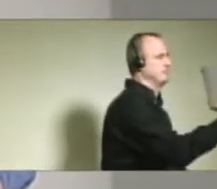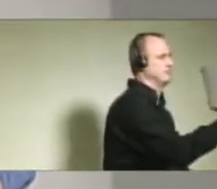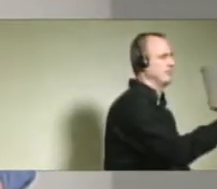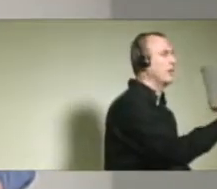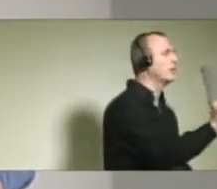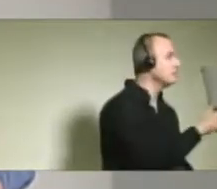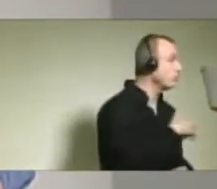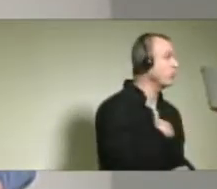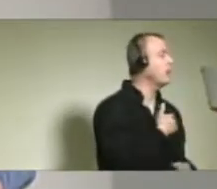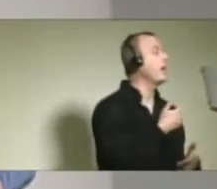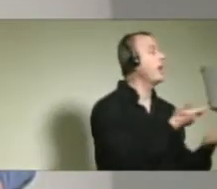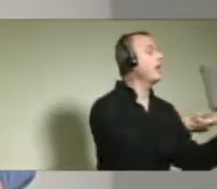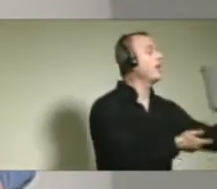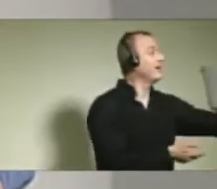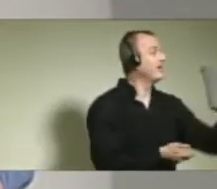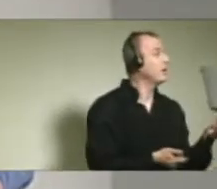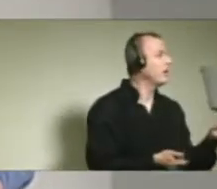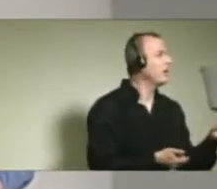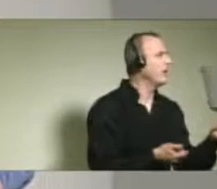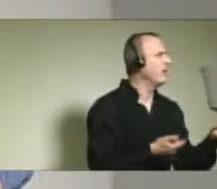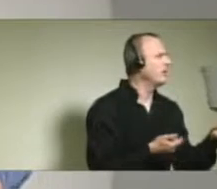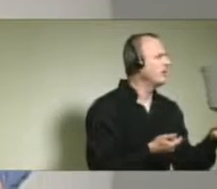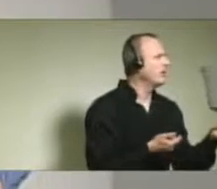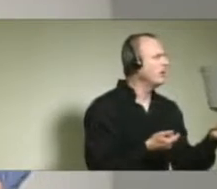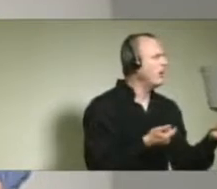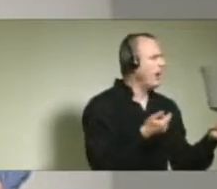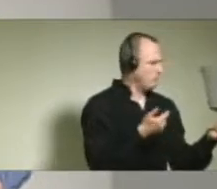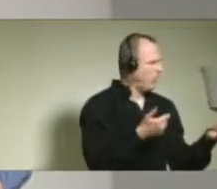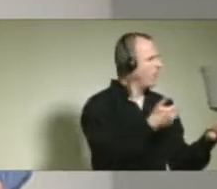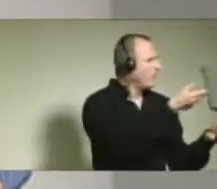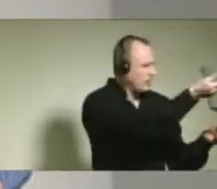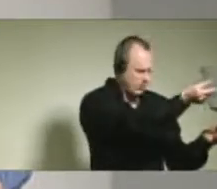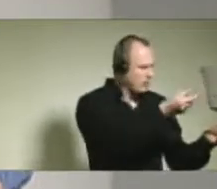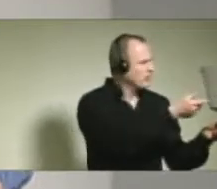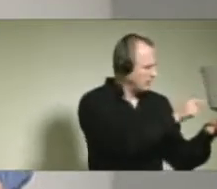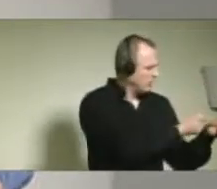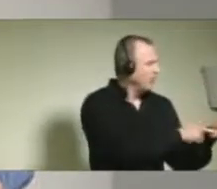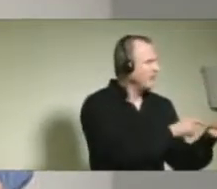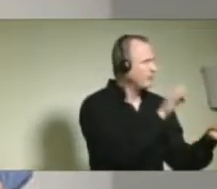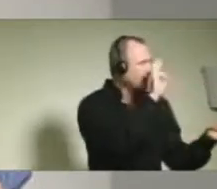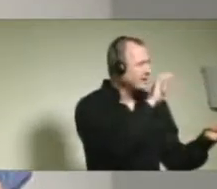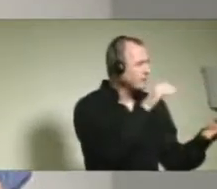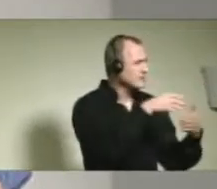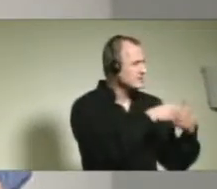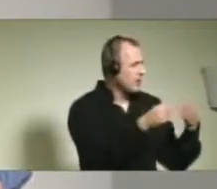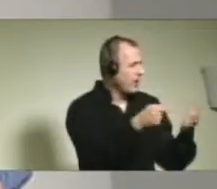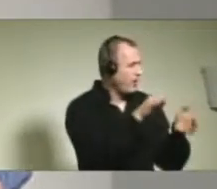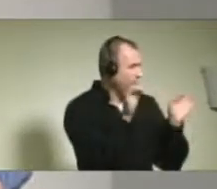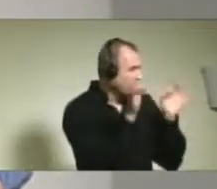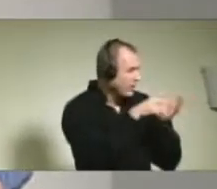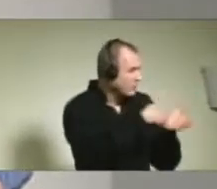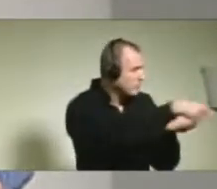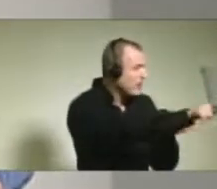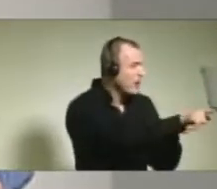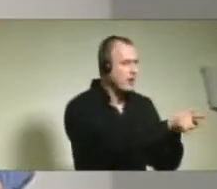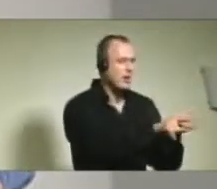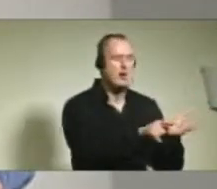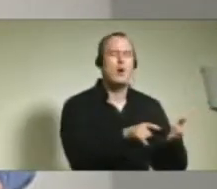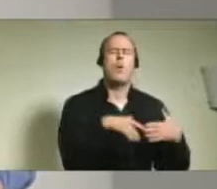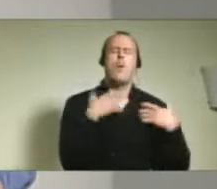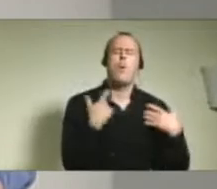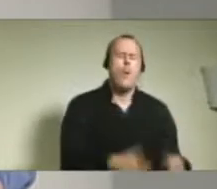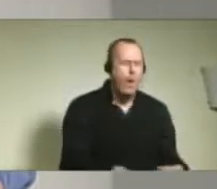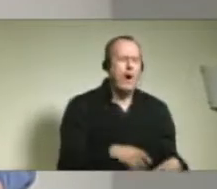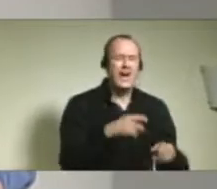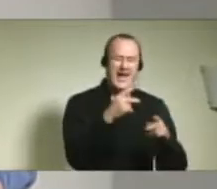lui fait payer 90 $ pour une semaine. Donc, ça lui coûte, le taux d'intérêt est